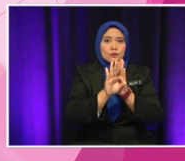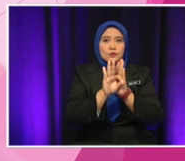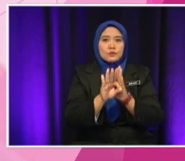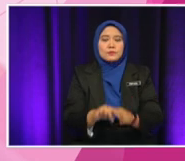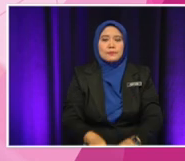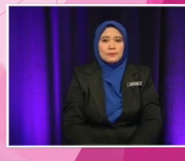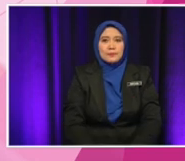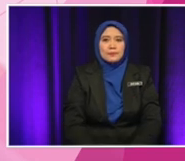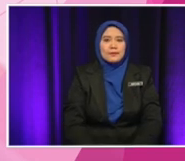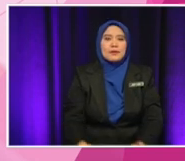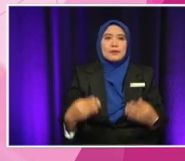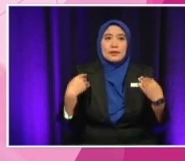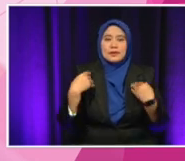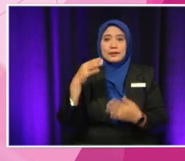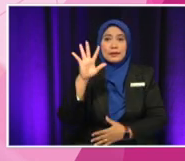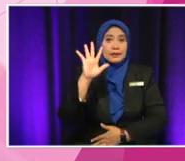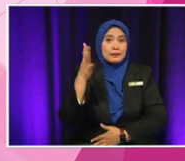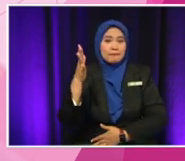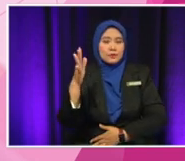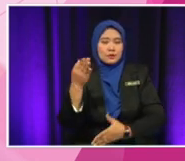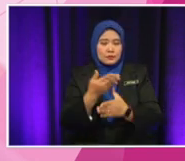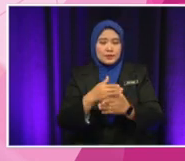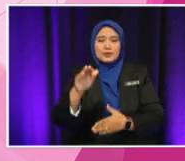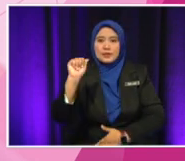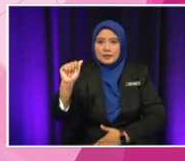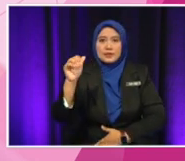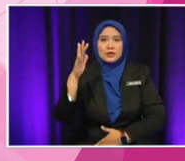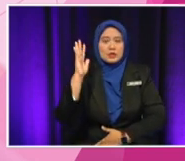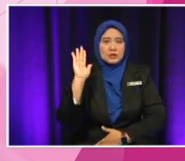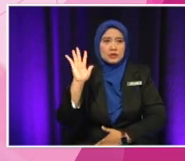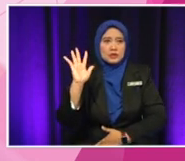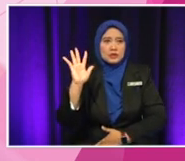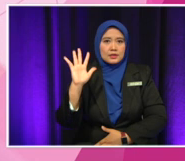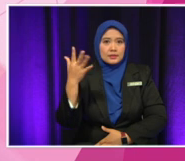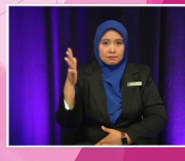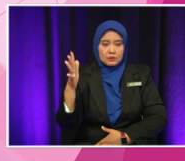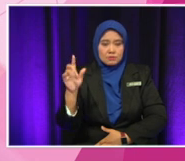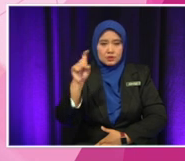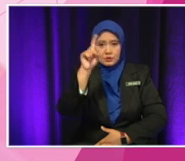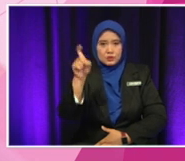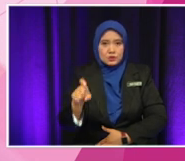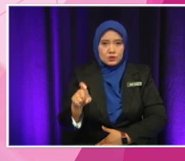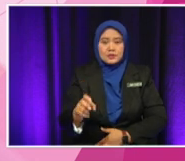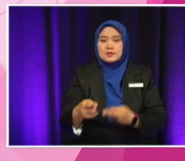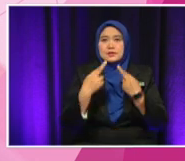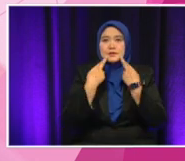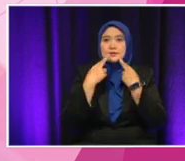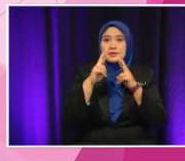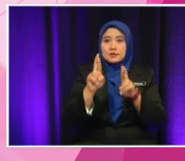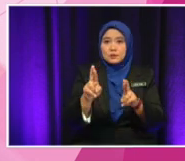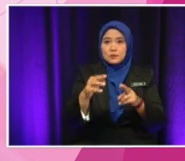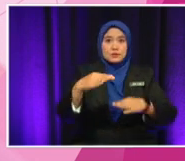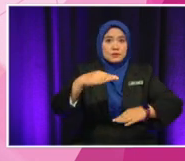bilangan soalnya adalah 15 respon terhadap Oke bentuk soalnya